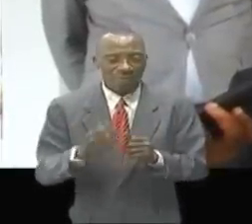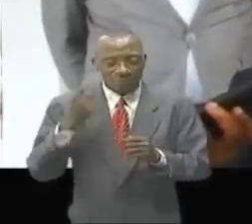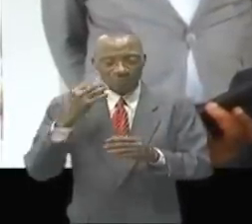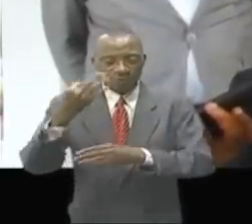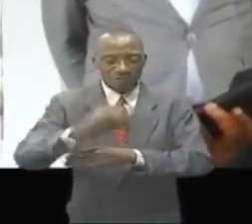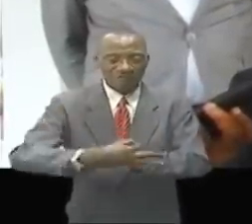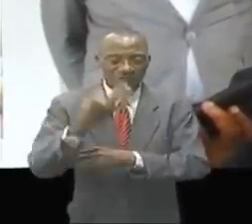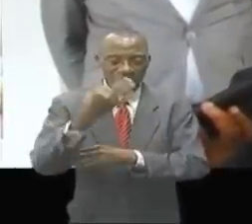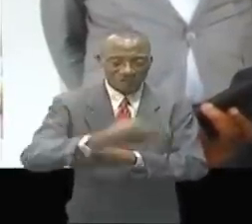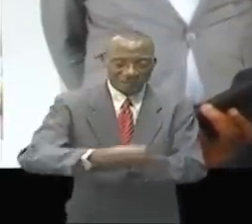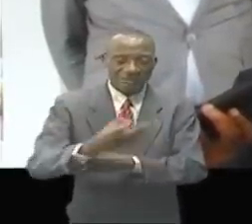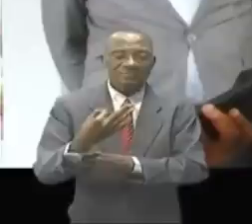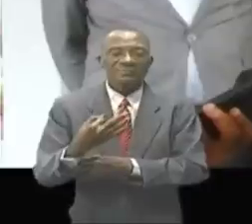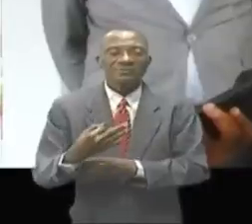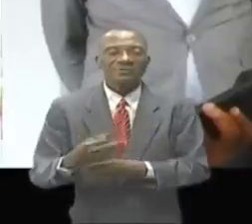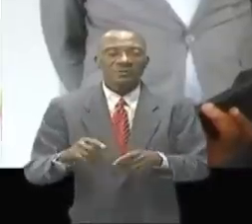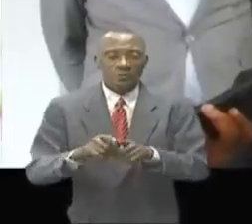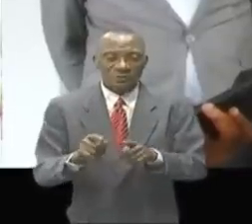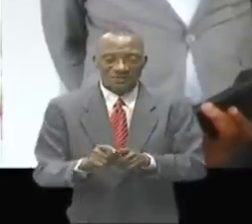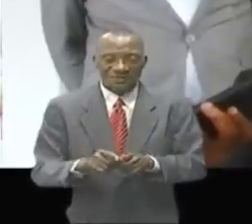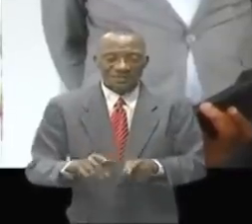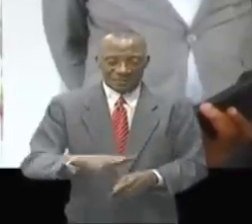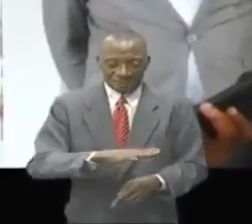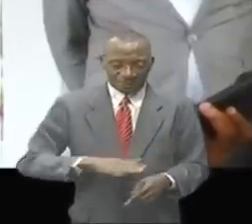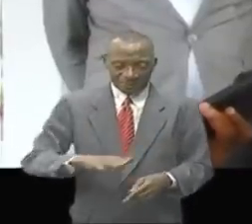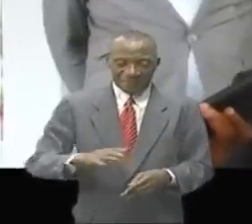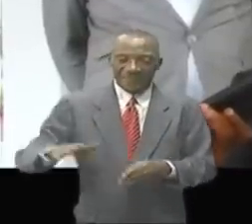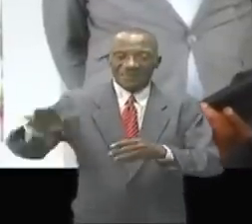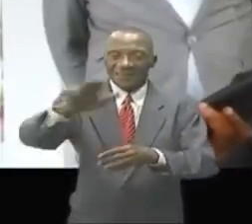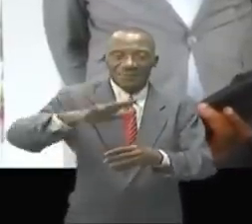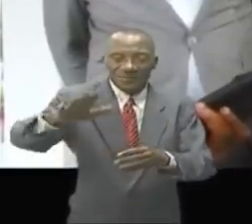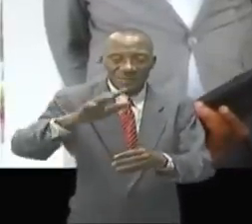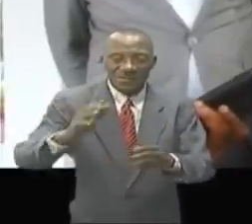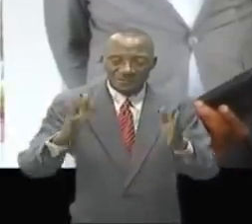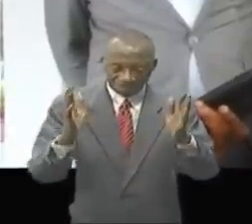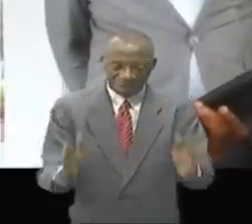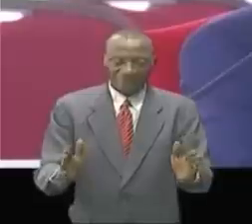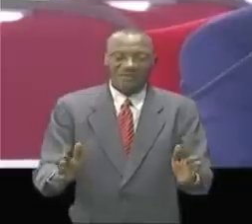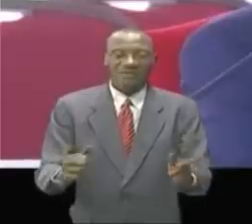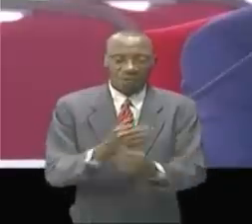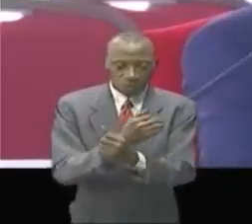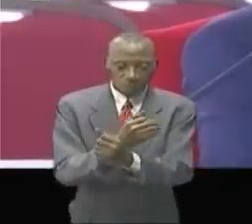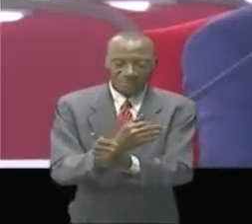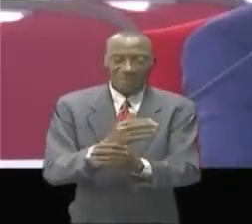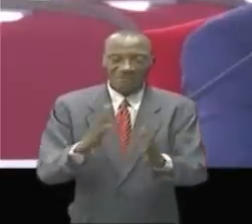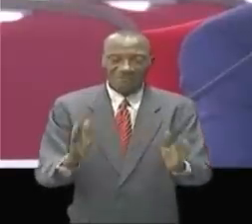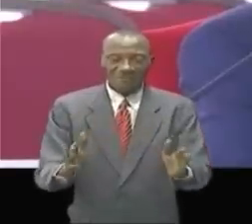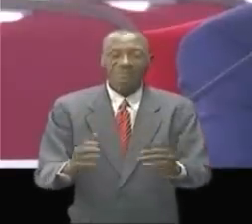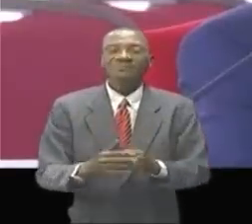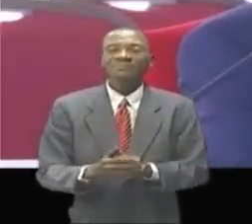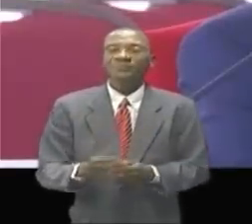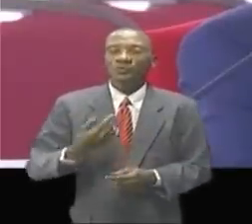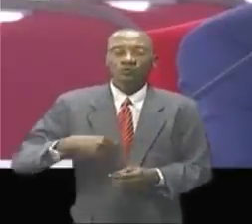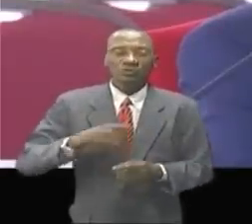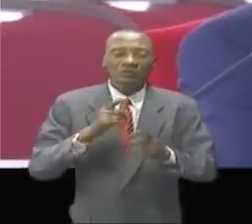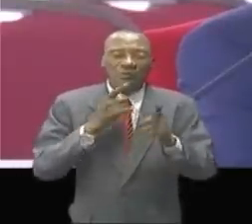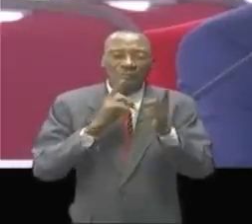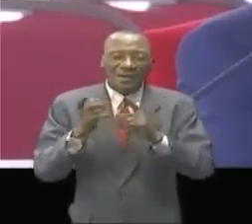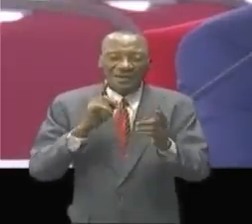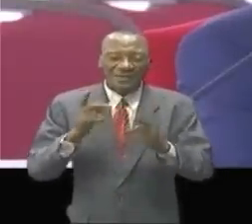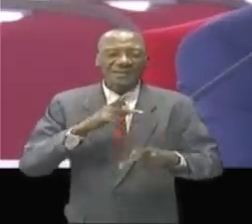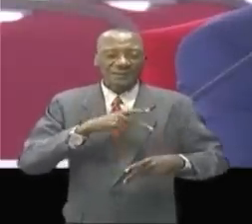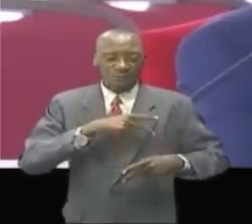ainsi que de l'intégrité de notre territoire national. Nous avons rappelé cette position à la